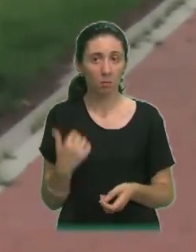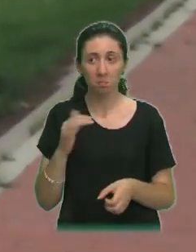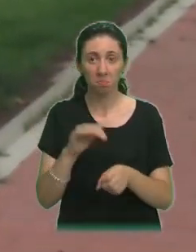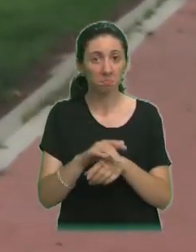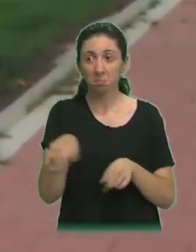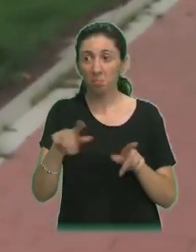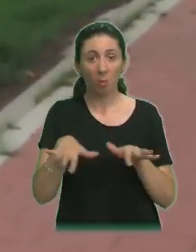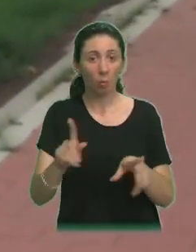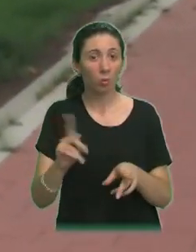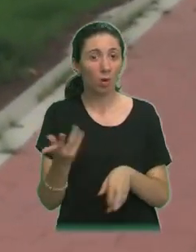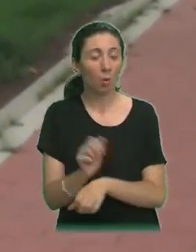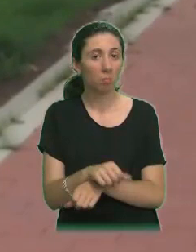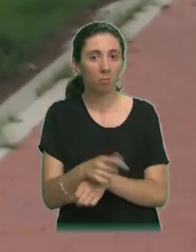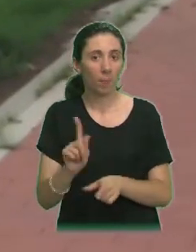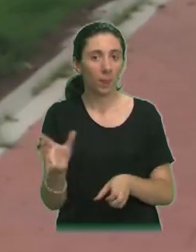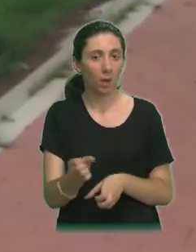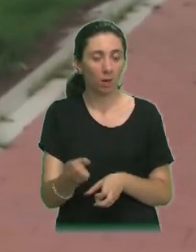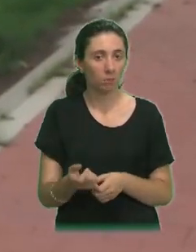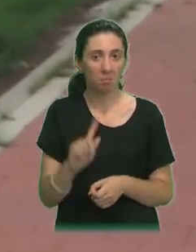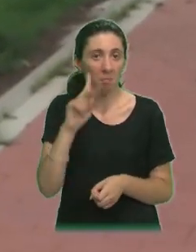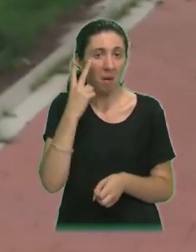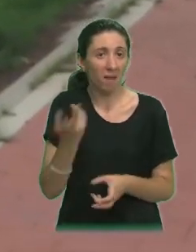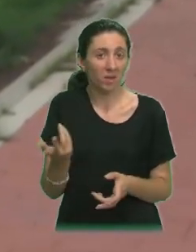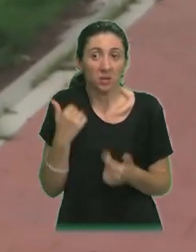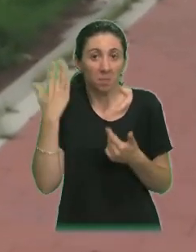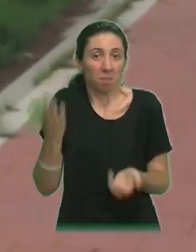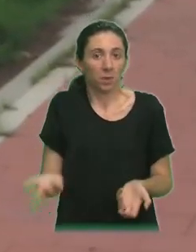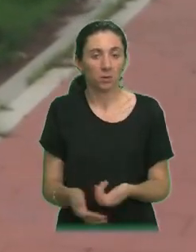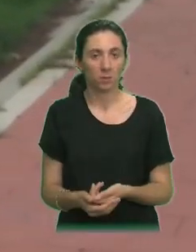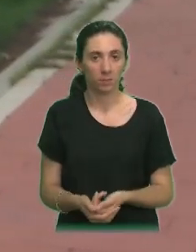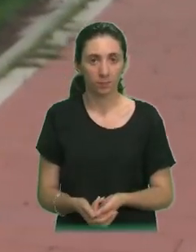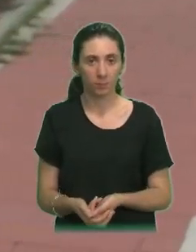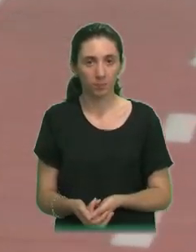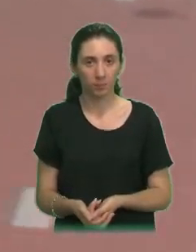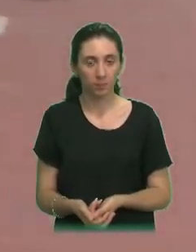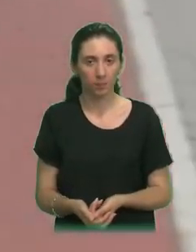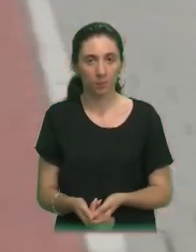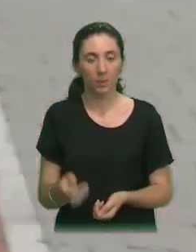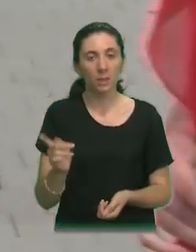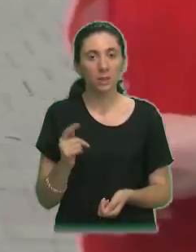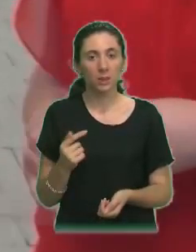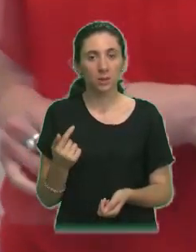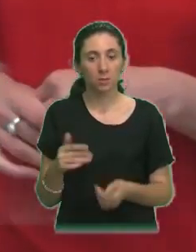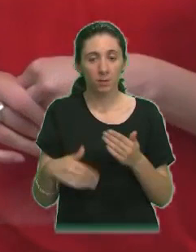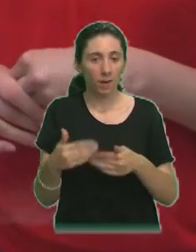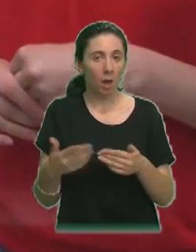ali ne primijetim ljude. Skužila sam da ne kuže. Ne vidi se, ne znam.